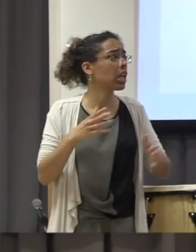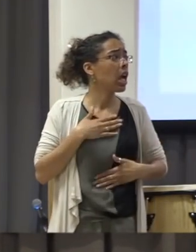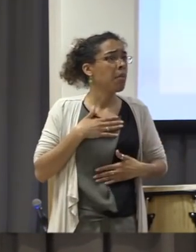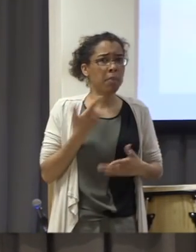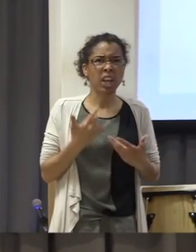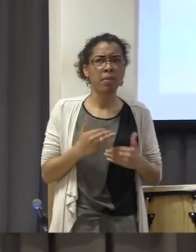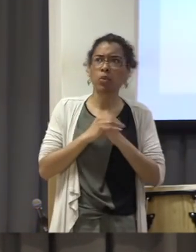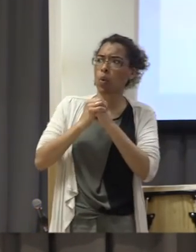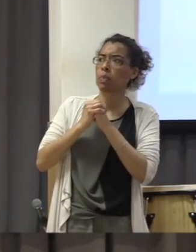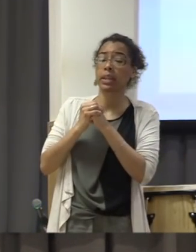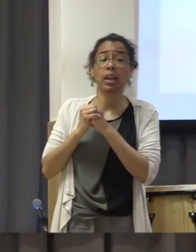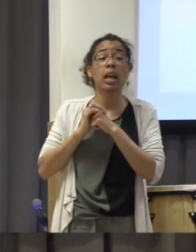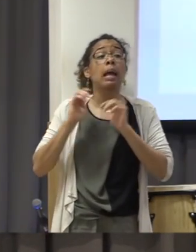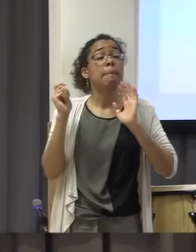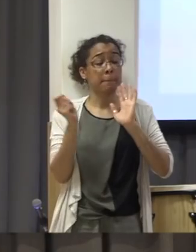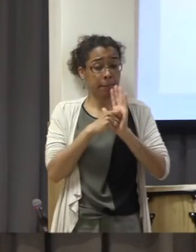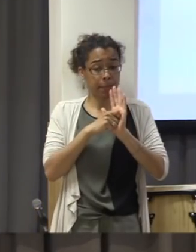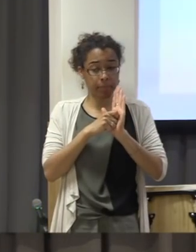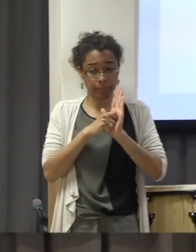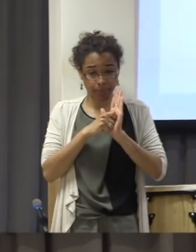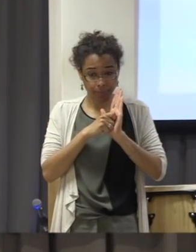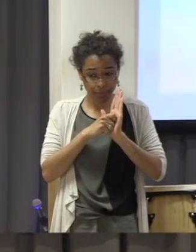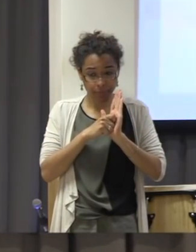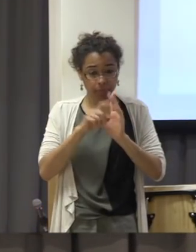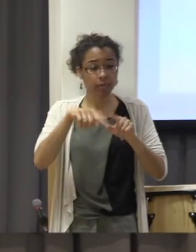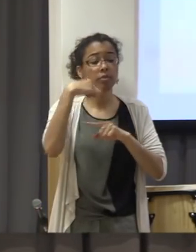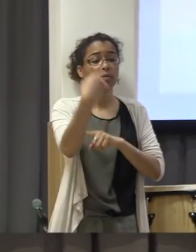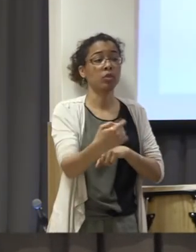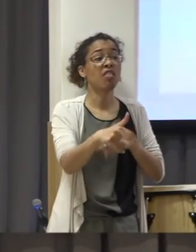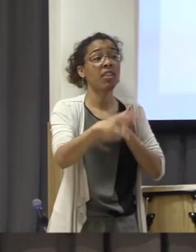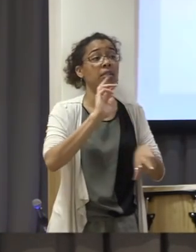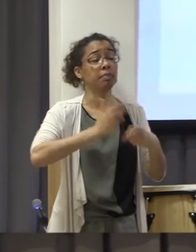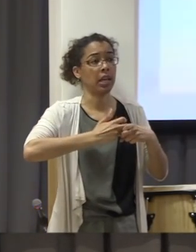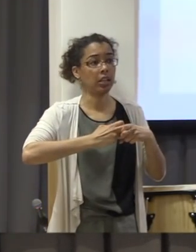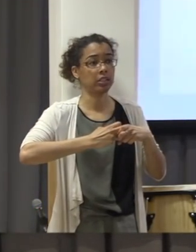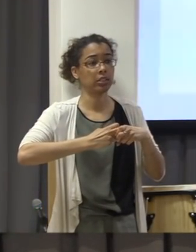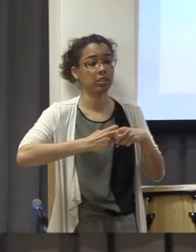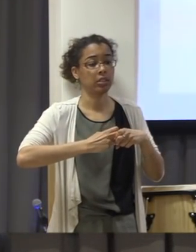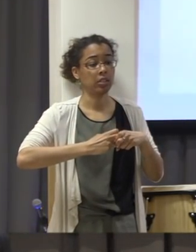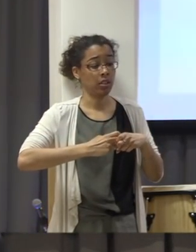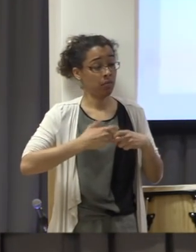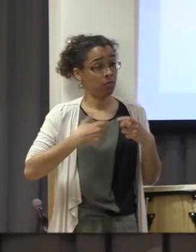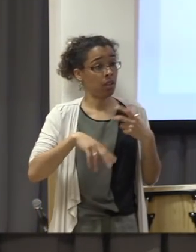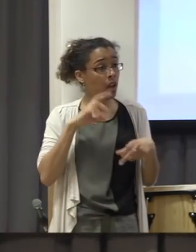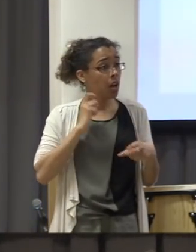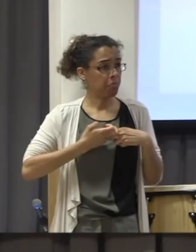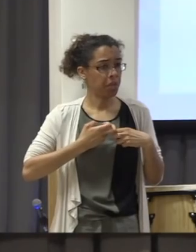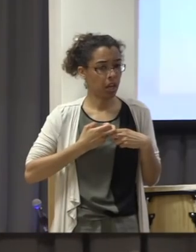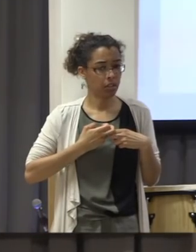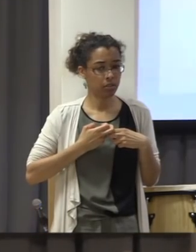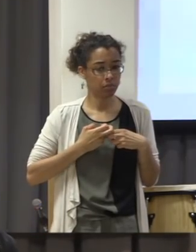priaient Dieu. Mais à un moment donné, maintenant le prochain, ce sera Pierre. Et quand Pierre serait maintenant